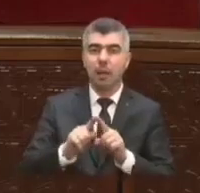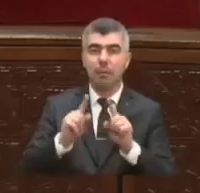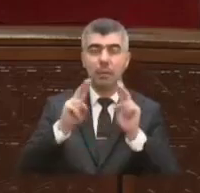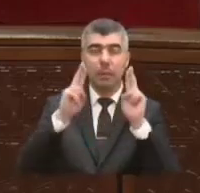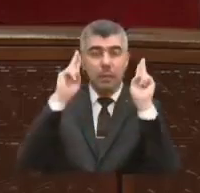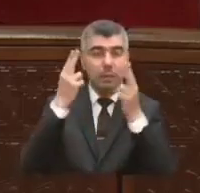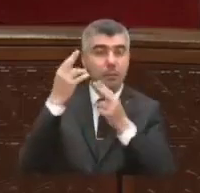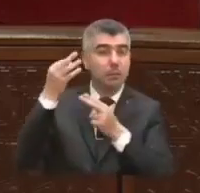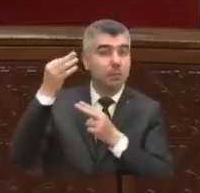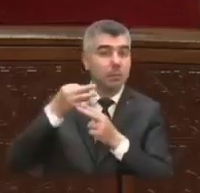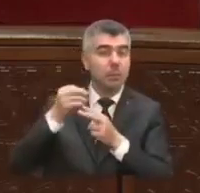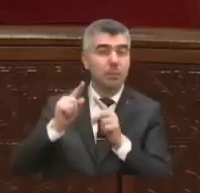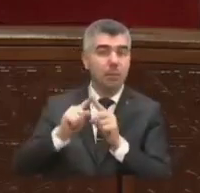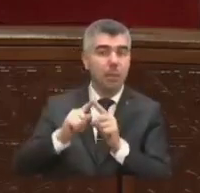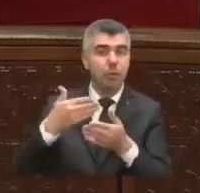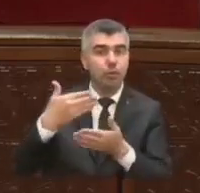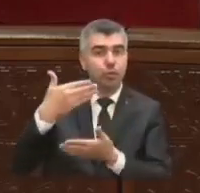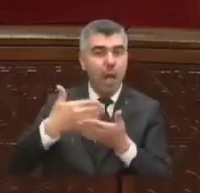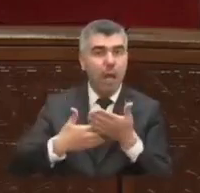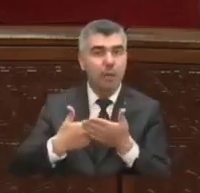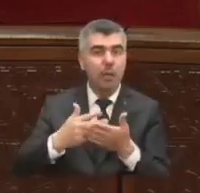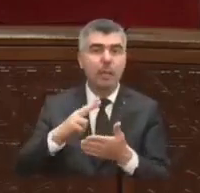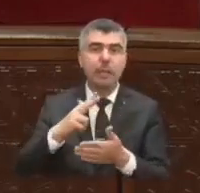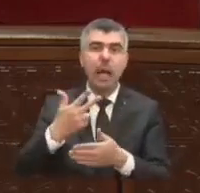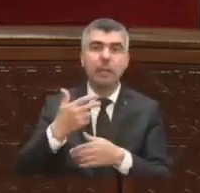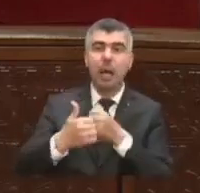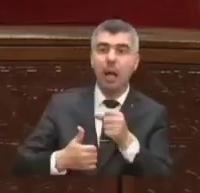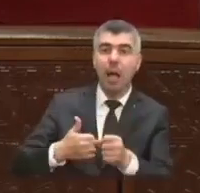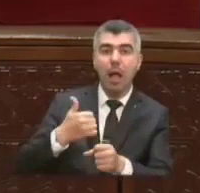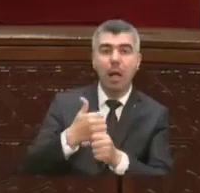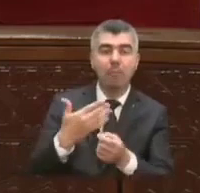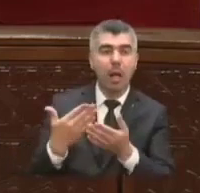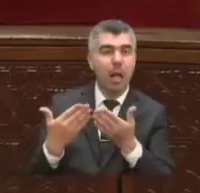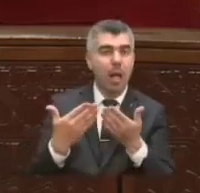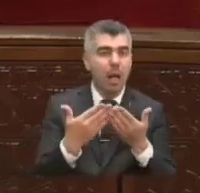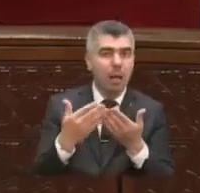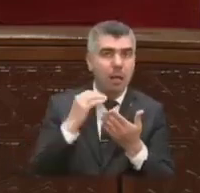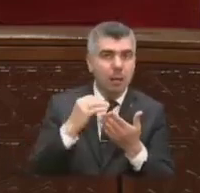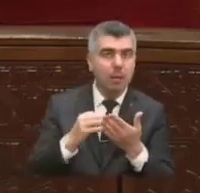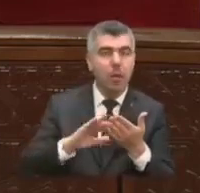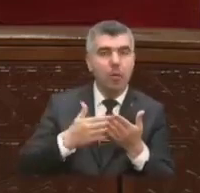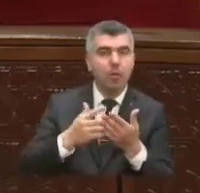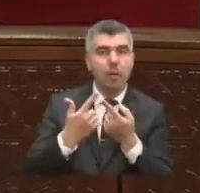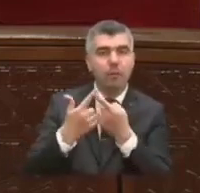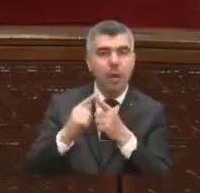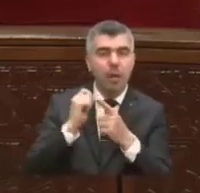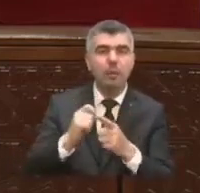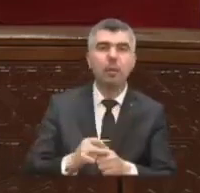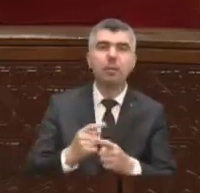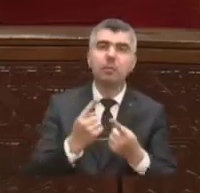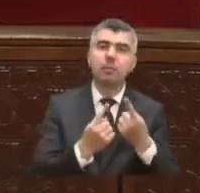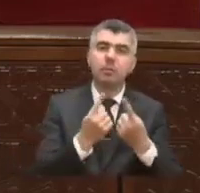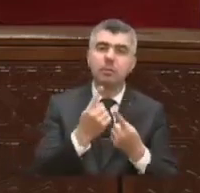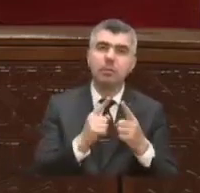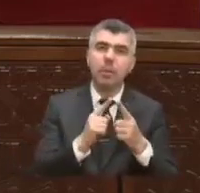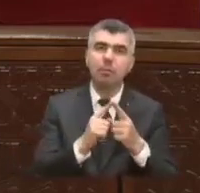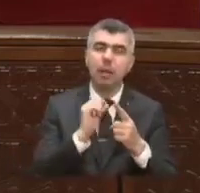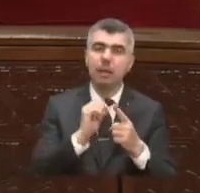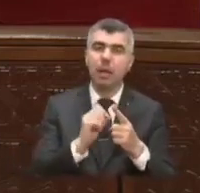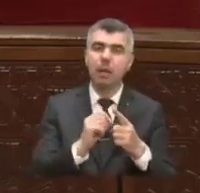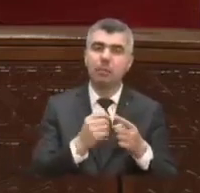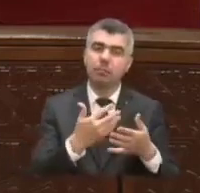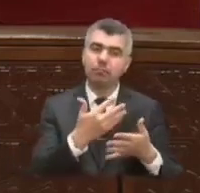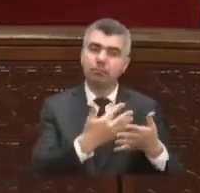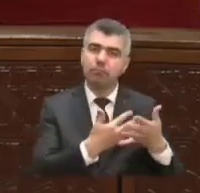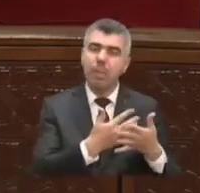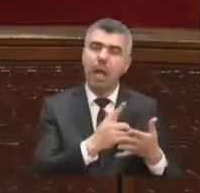شي اجازه وطنيه كدوز بالمعايير ديالها، كدوز من لانيا، كدوز من عندها واحد